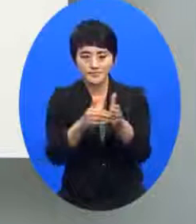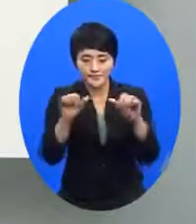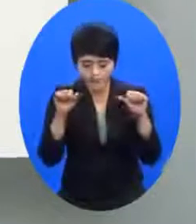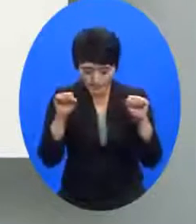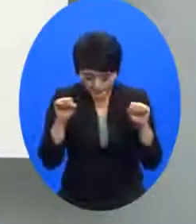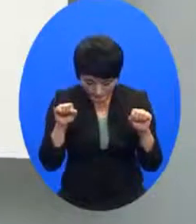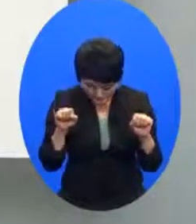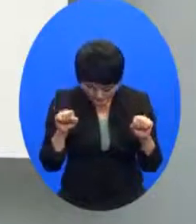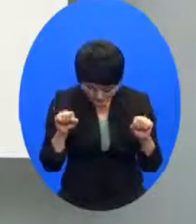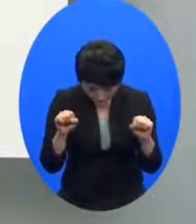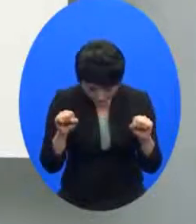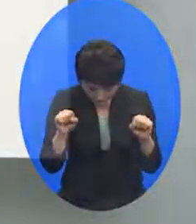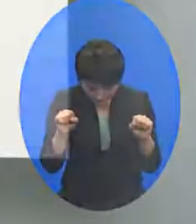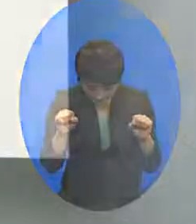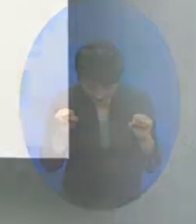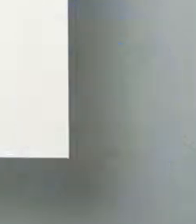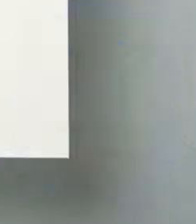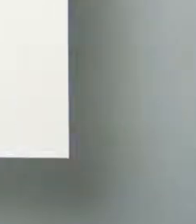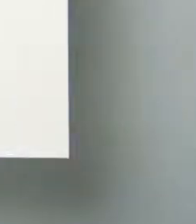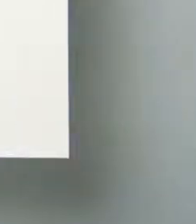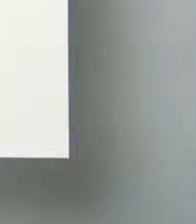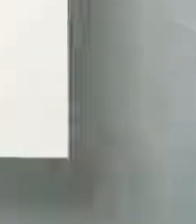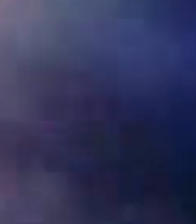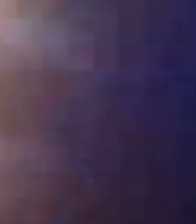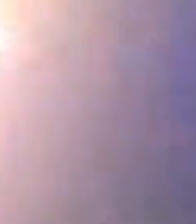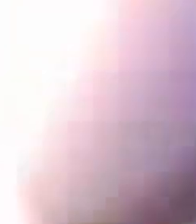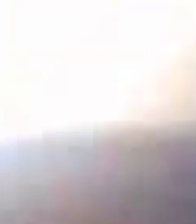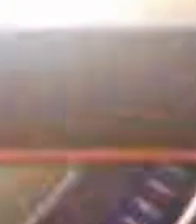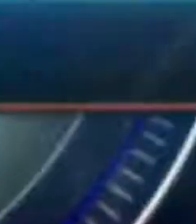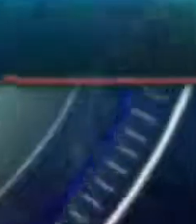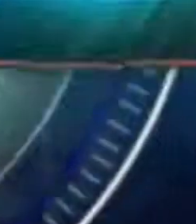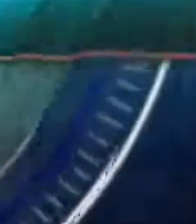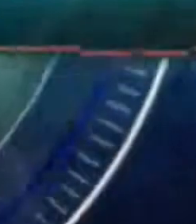3개월 날씨 전망이었습니다 고맙습니다